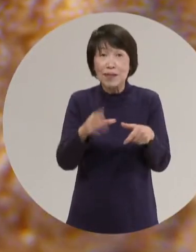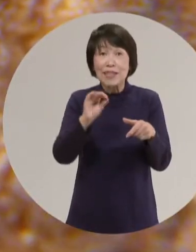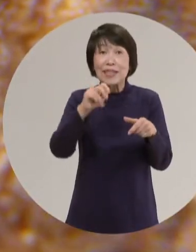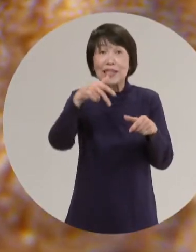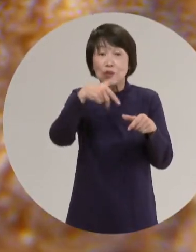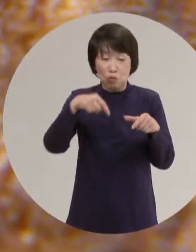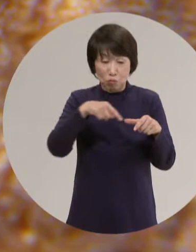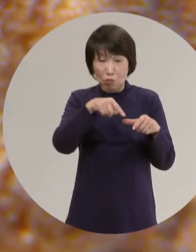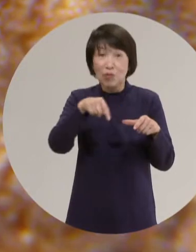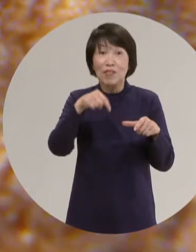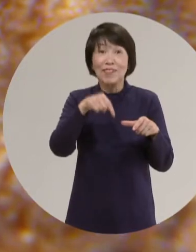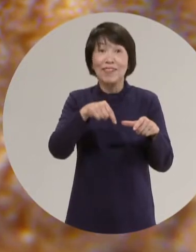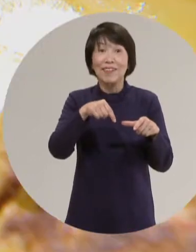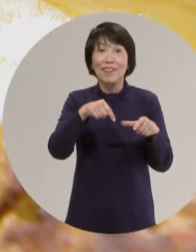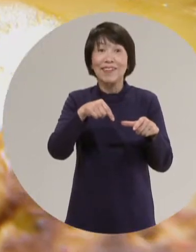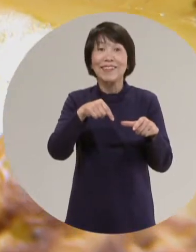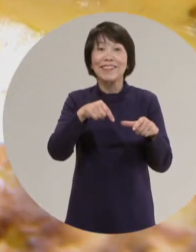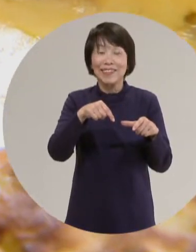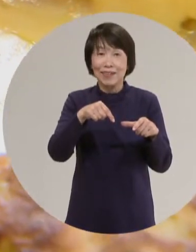入ってる。